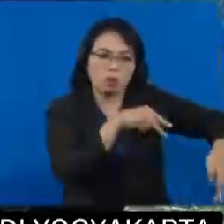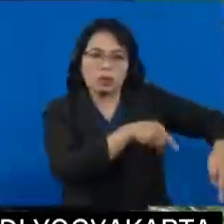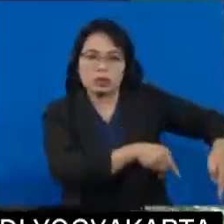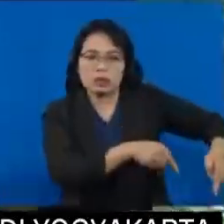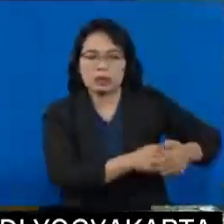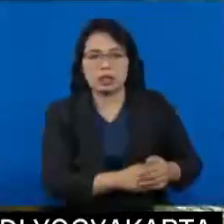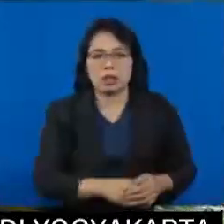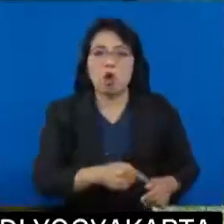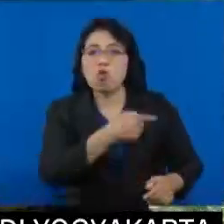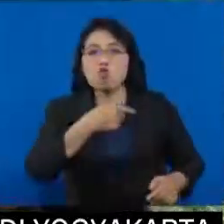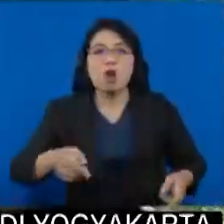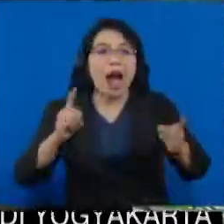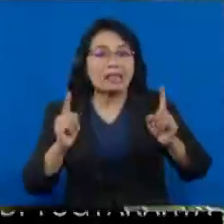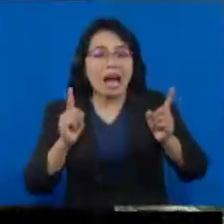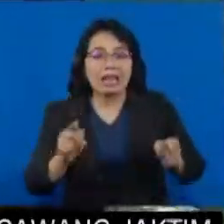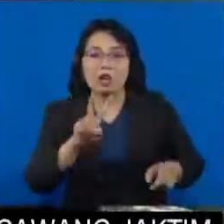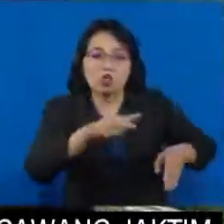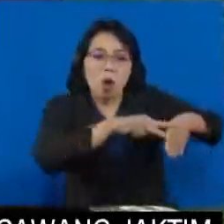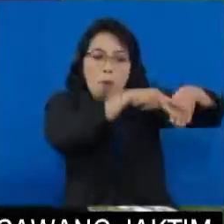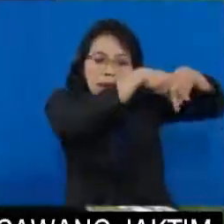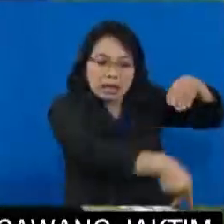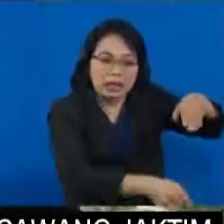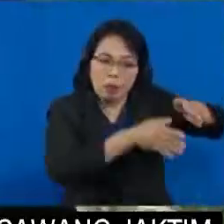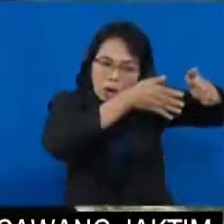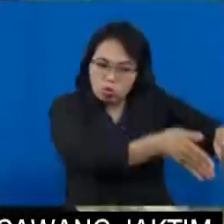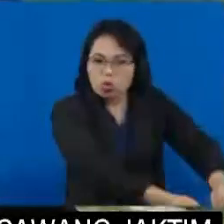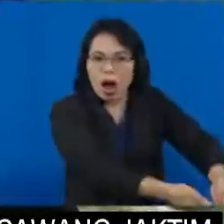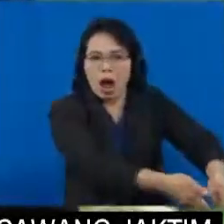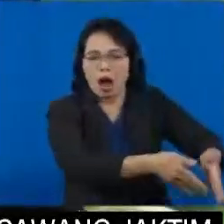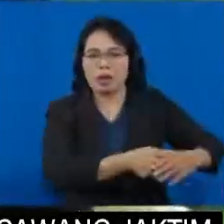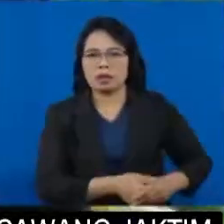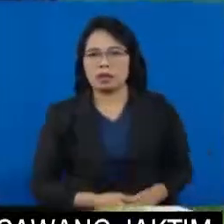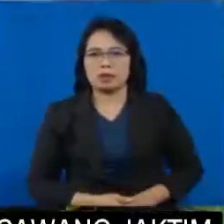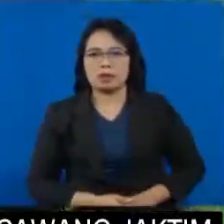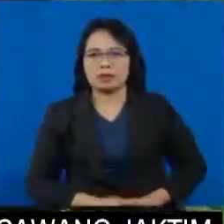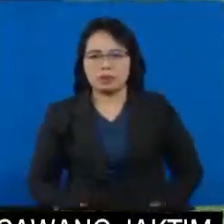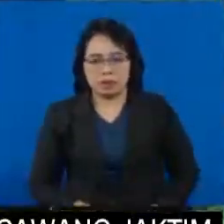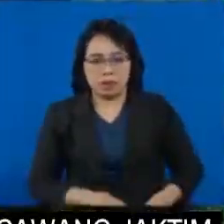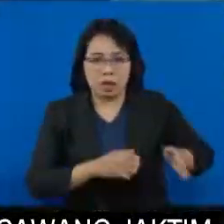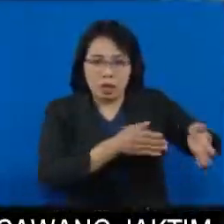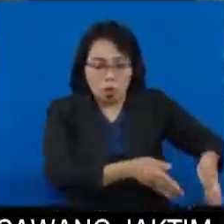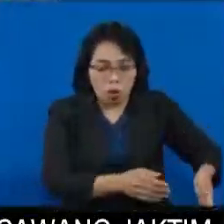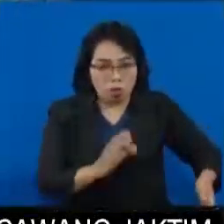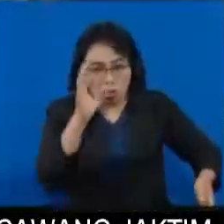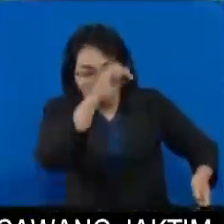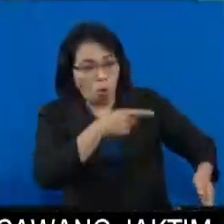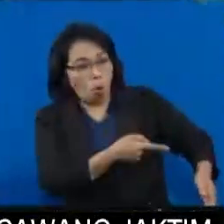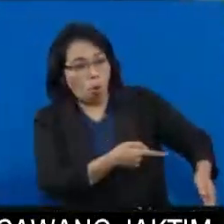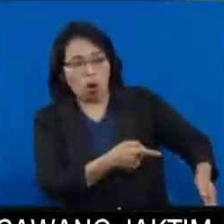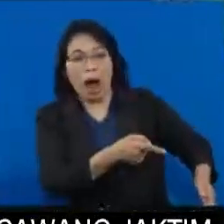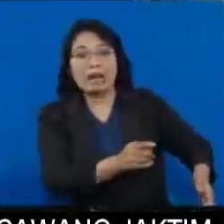karena kurang hati-hati, keduanya terpleset hingga masuk jurang. Beruntung kejadian ini diketahui pengguna jalan dan warga.